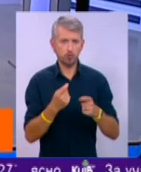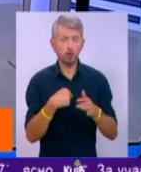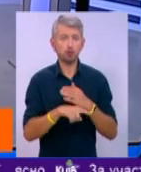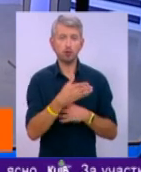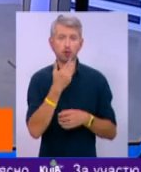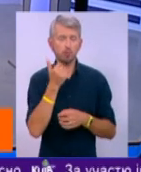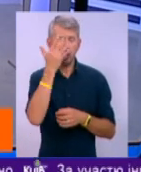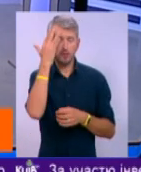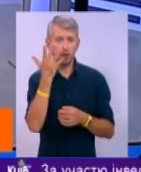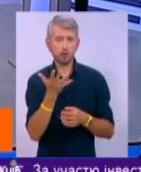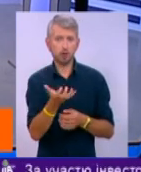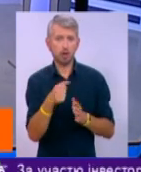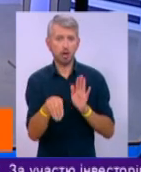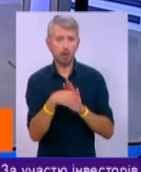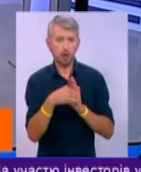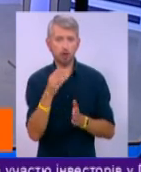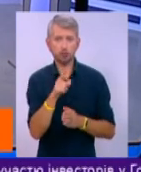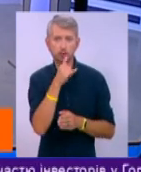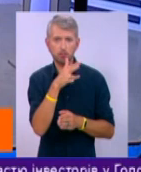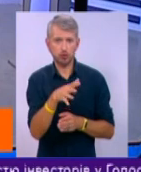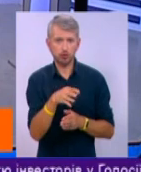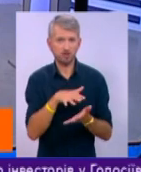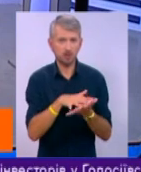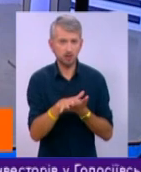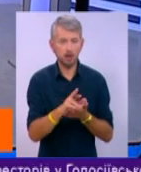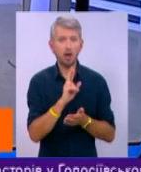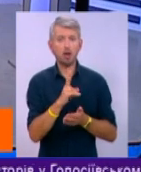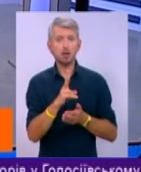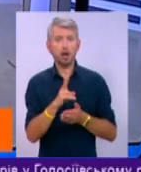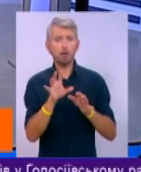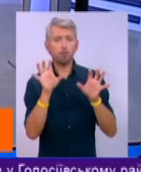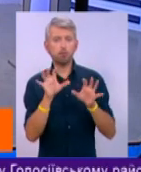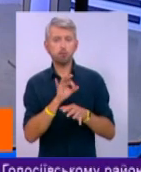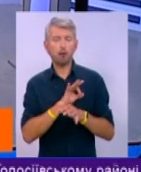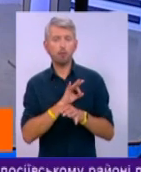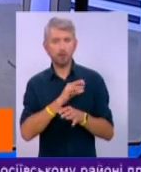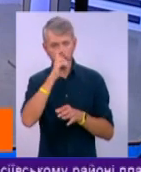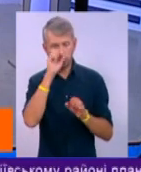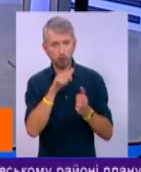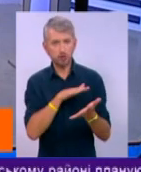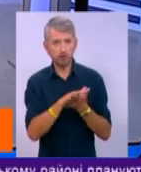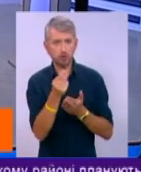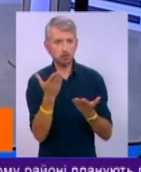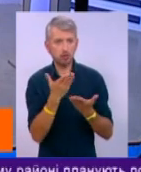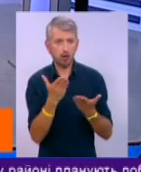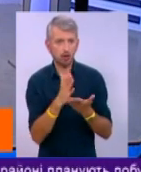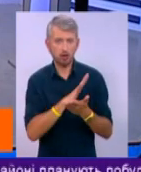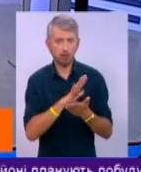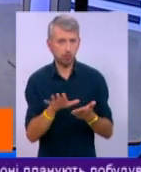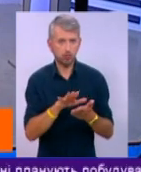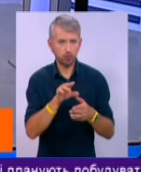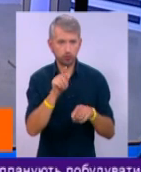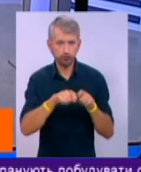немає сенсу жодного брати хабаря, якщо ти не можеш його витратити. А як в правовій державі можна витратити кошти, які жодним чином не прийшли